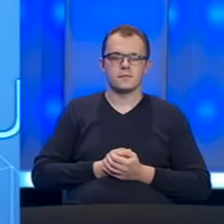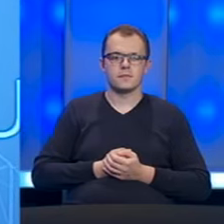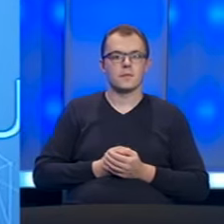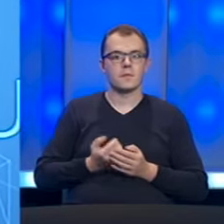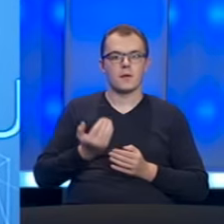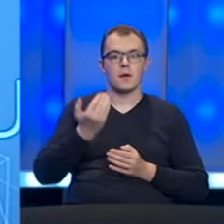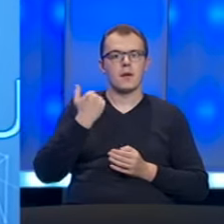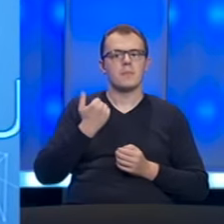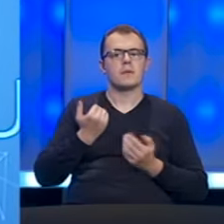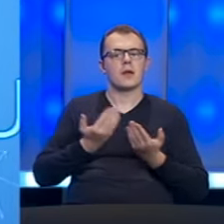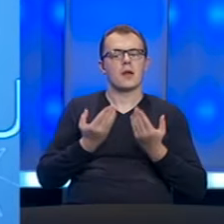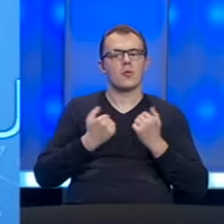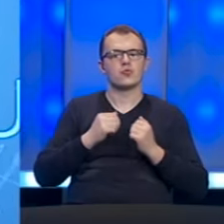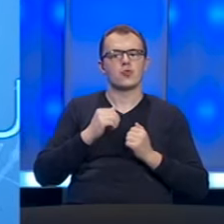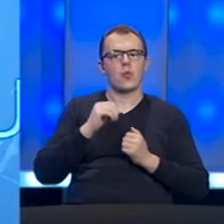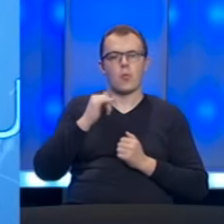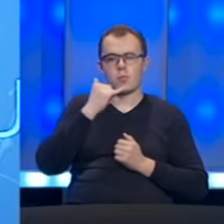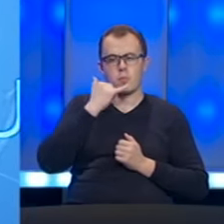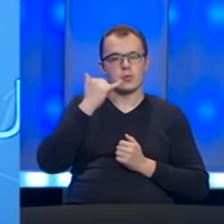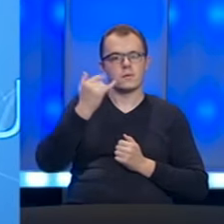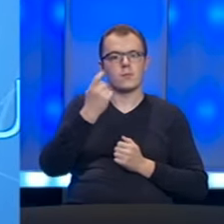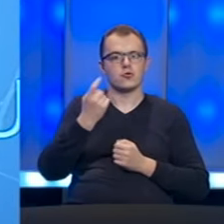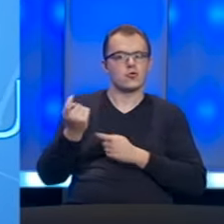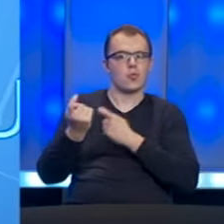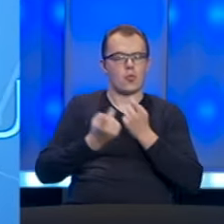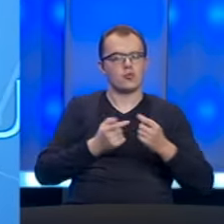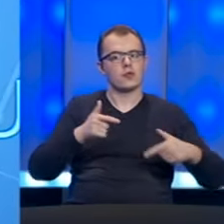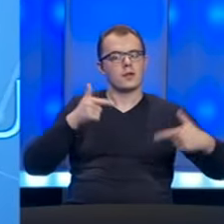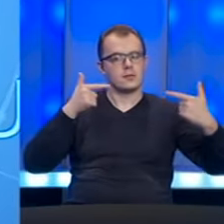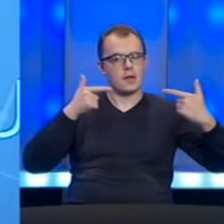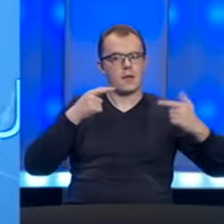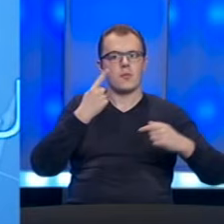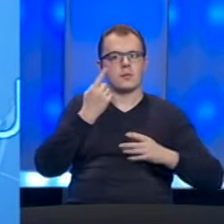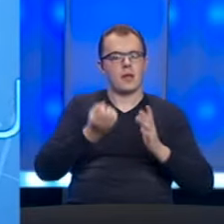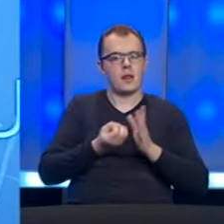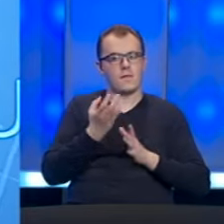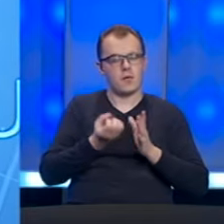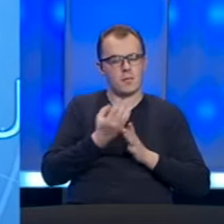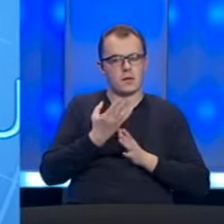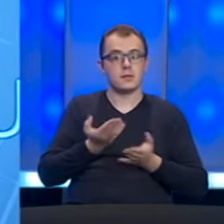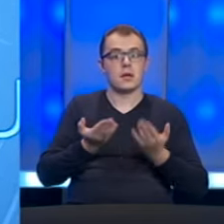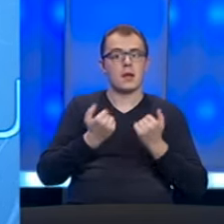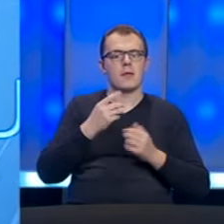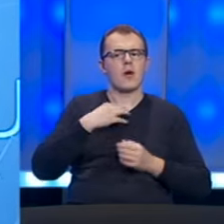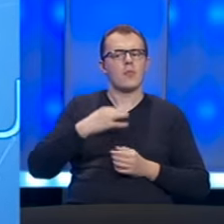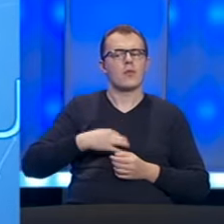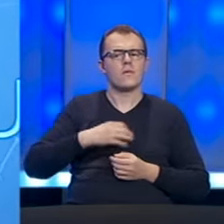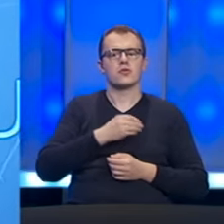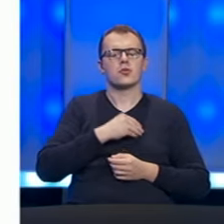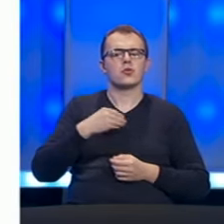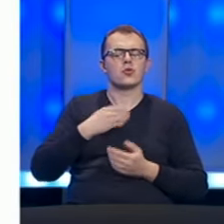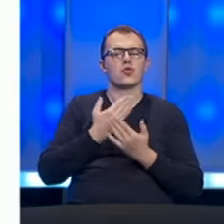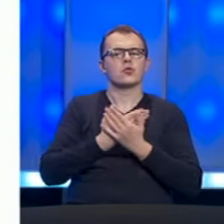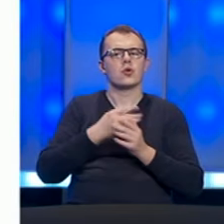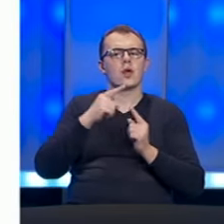Prije nego što prozovemo još jednu gošću na Skype-u, jedna informacija. Naime, profesor dr.